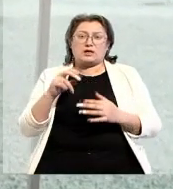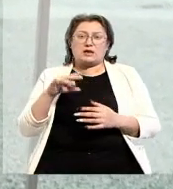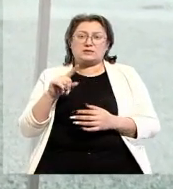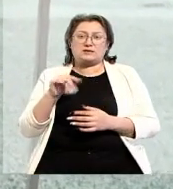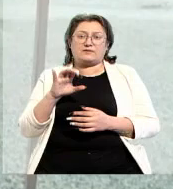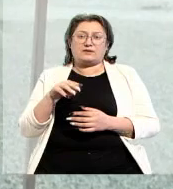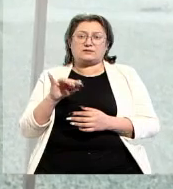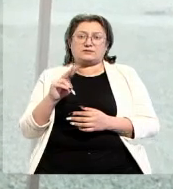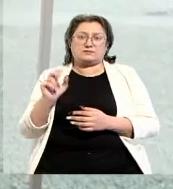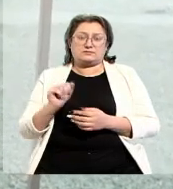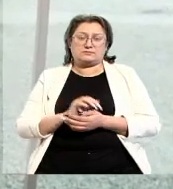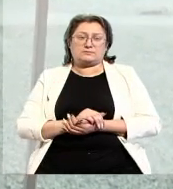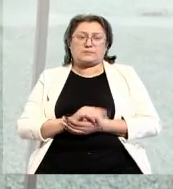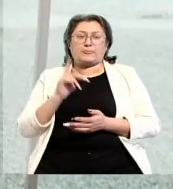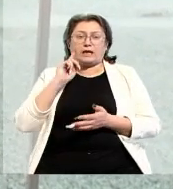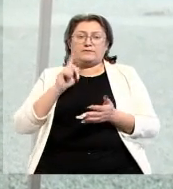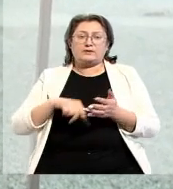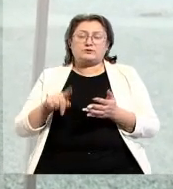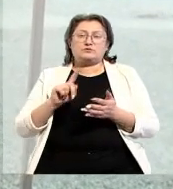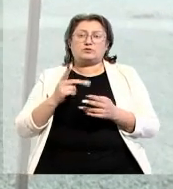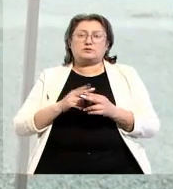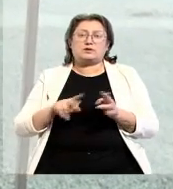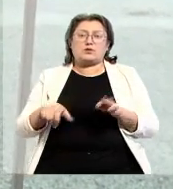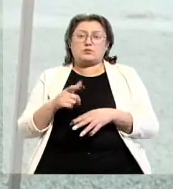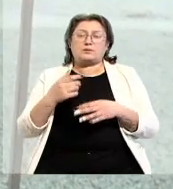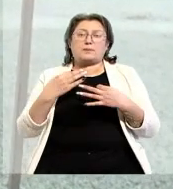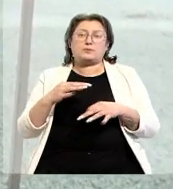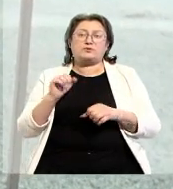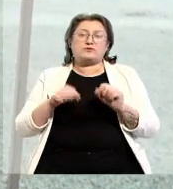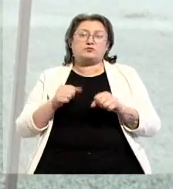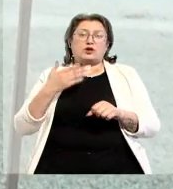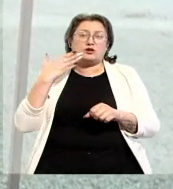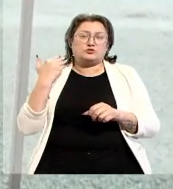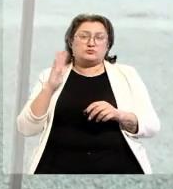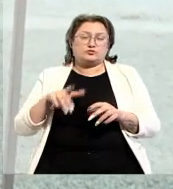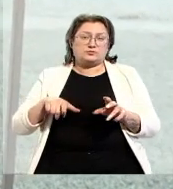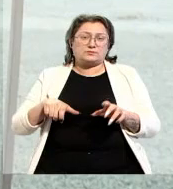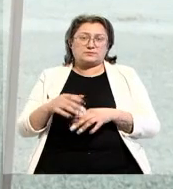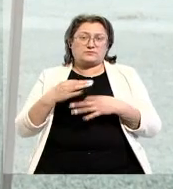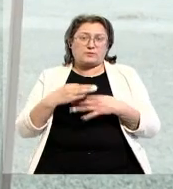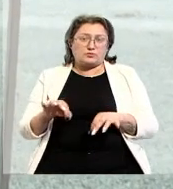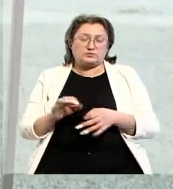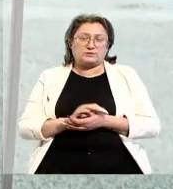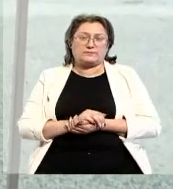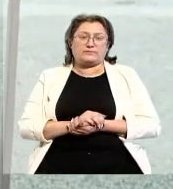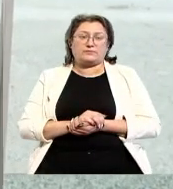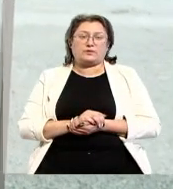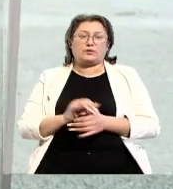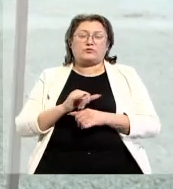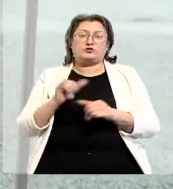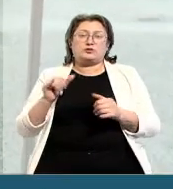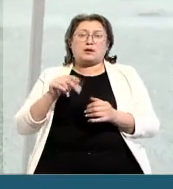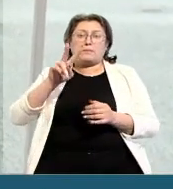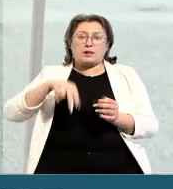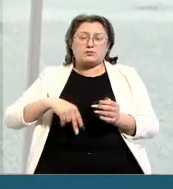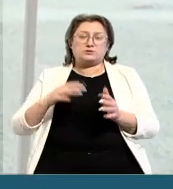возможность увеличить пропускную способность транспорта. Дәл осы жол көліктерге пайдасын тигізеді деген сенімдемін. Жолақтар санының